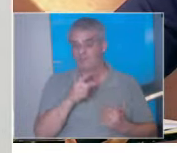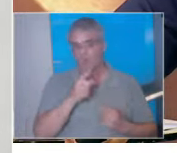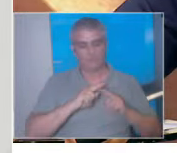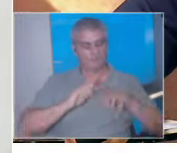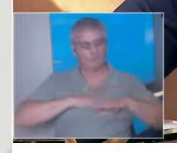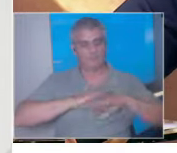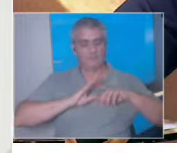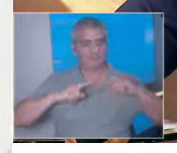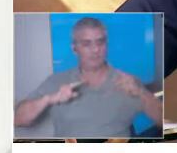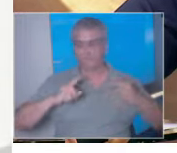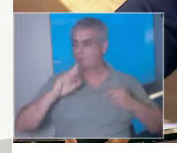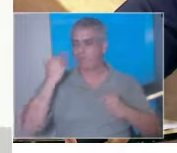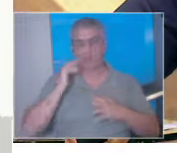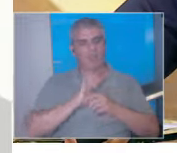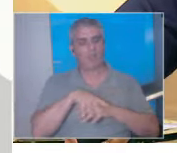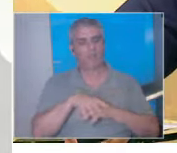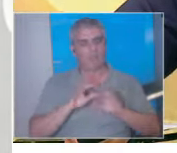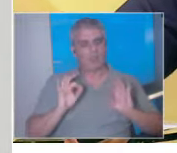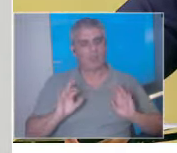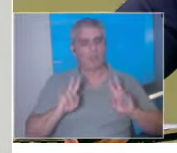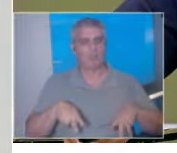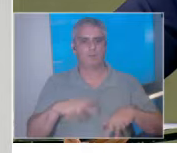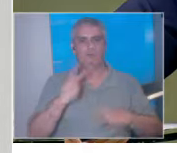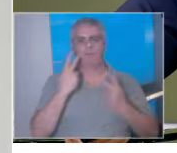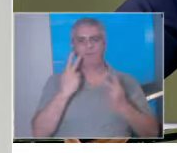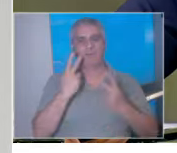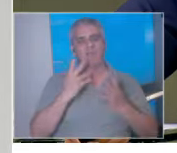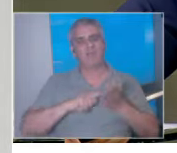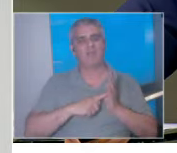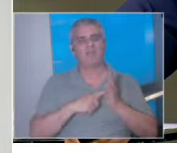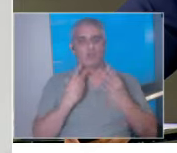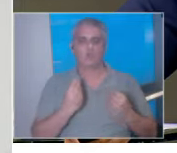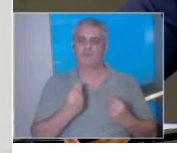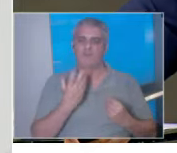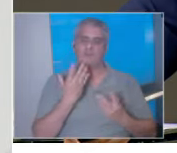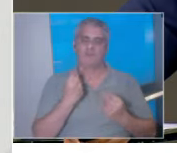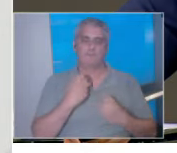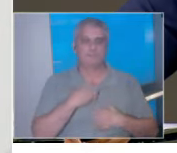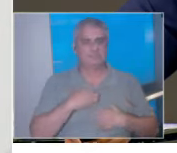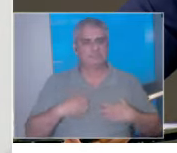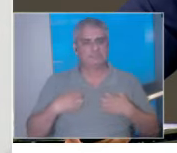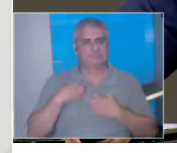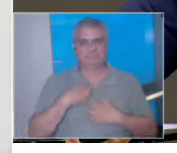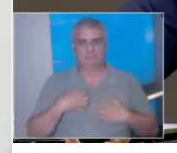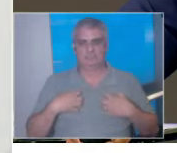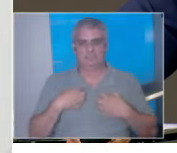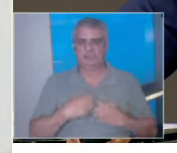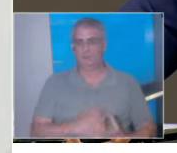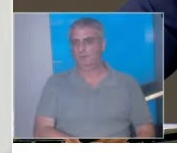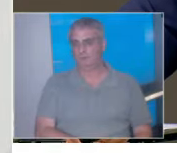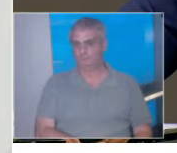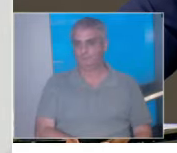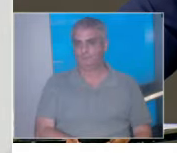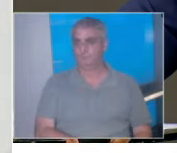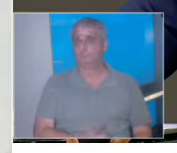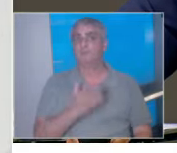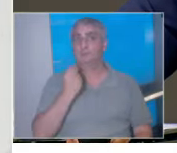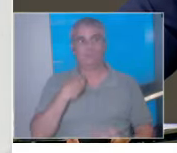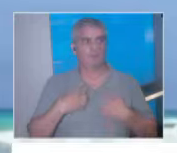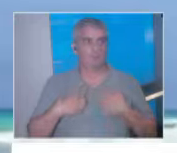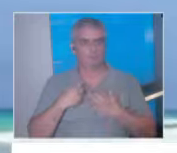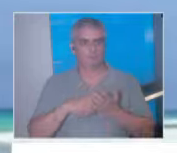שלל תפקידיו, מעולם לא הייתה לו השפעה של ממש, שהיו בעיקר המון כוונות טובות, אבל גם הרבה תסכול. היה לו המון